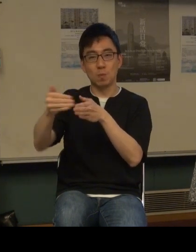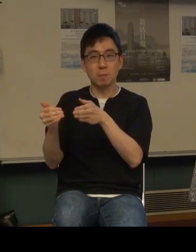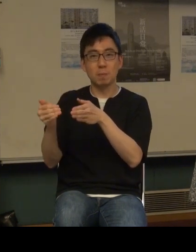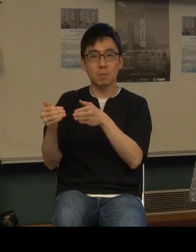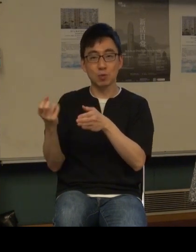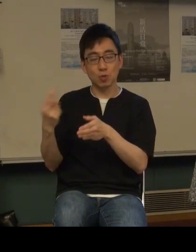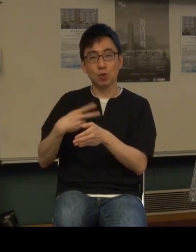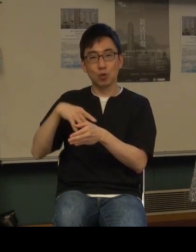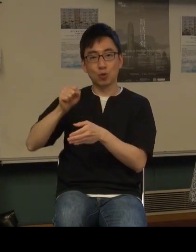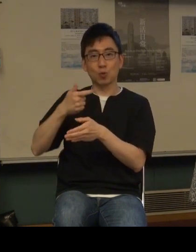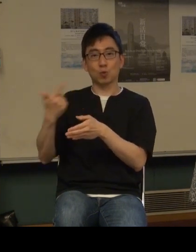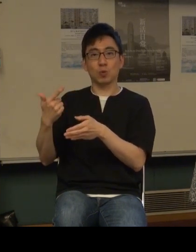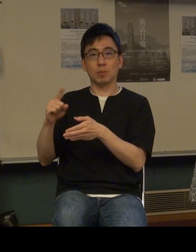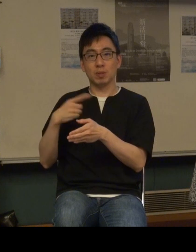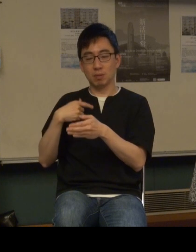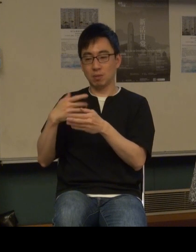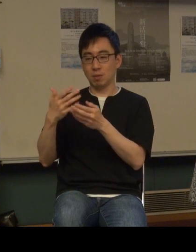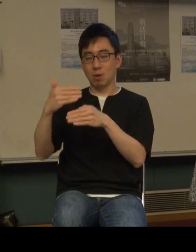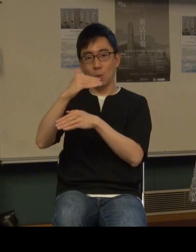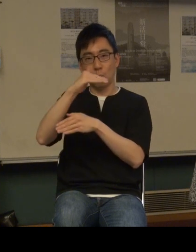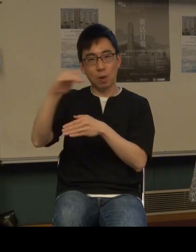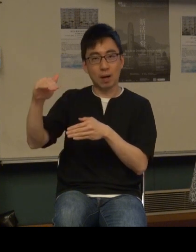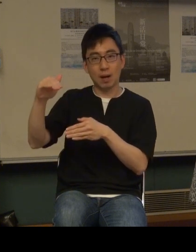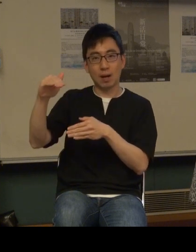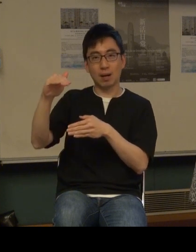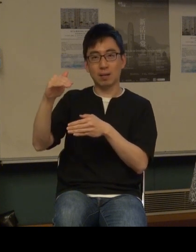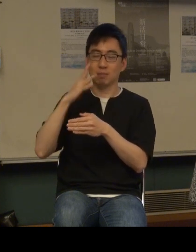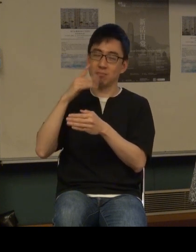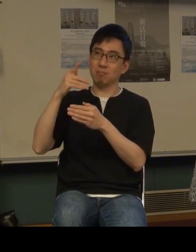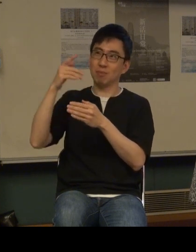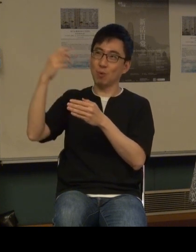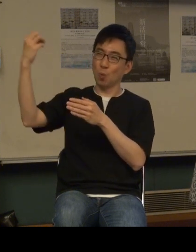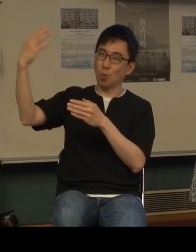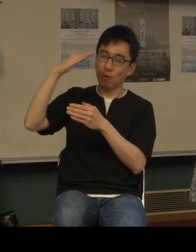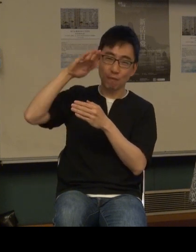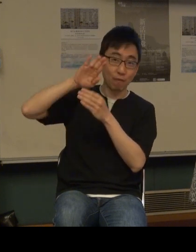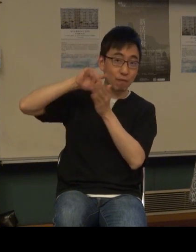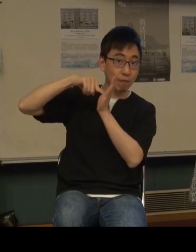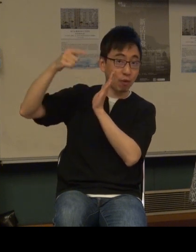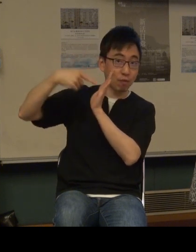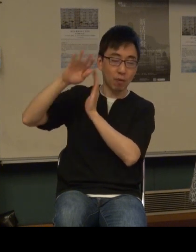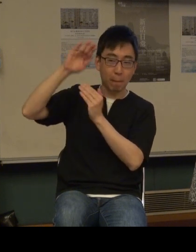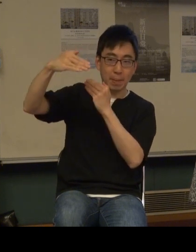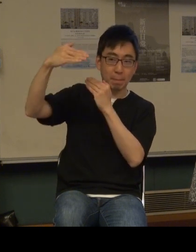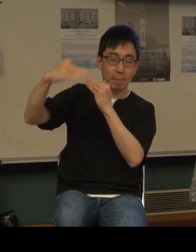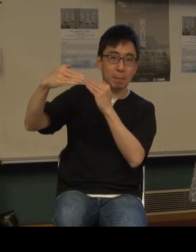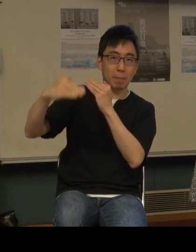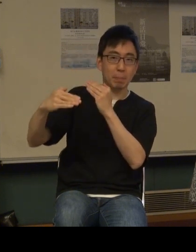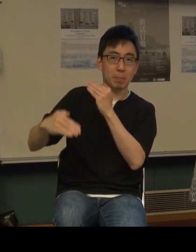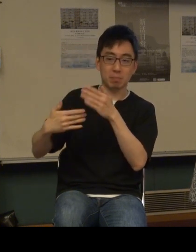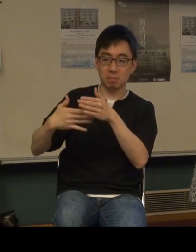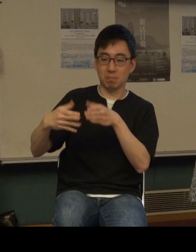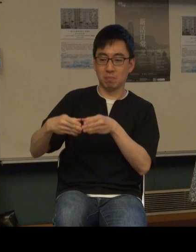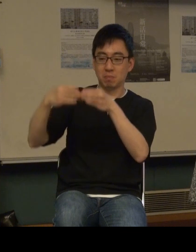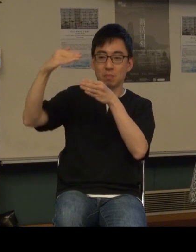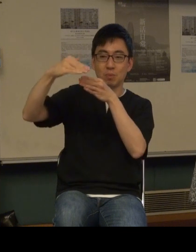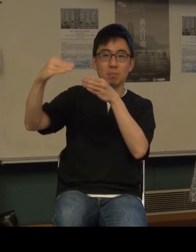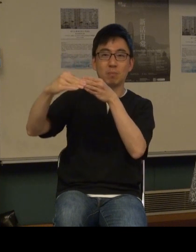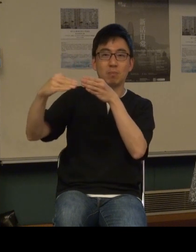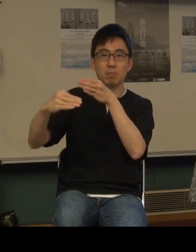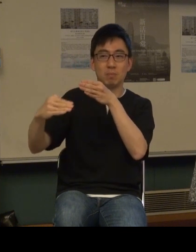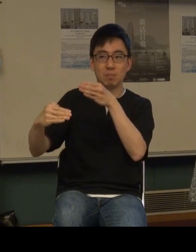多一些橫的遮陽板或者簾縫，它令到這個大廈是很強調